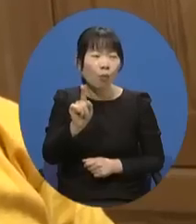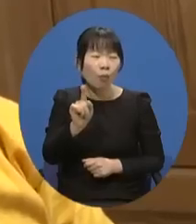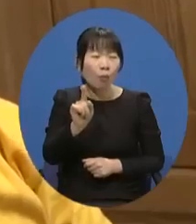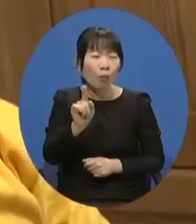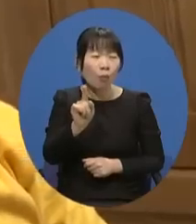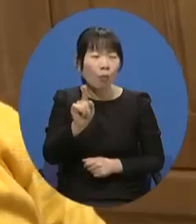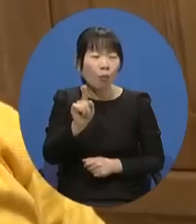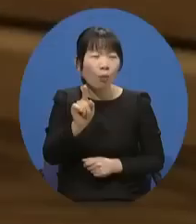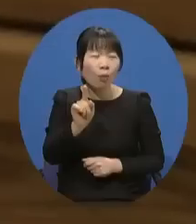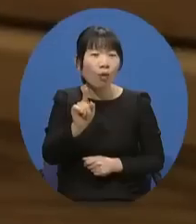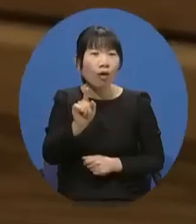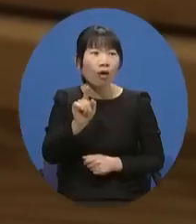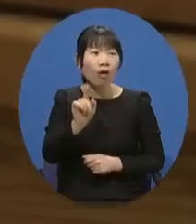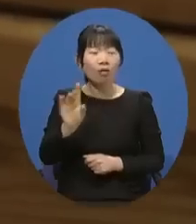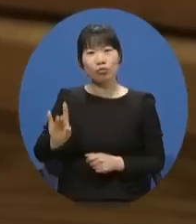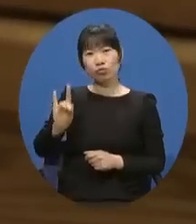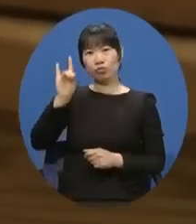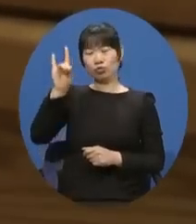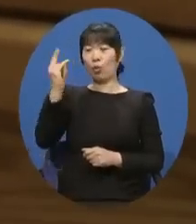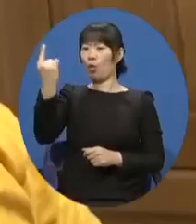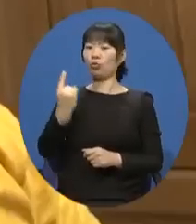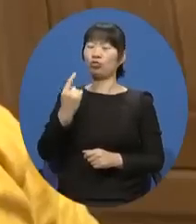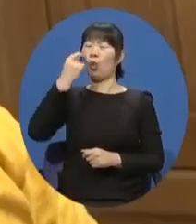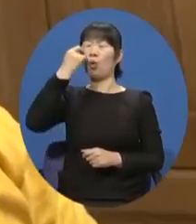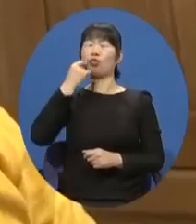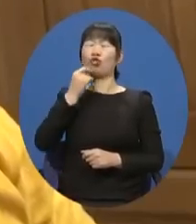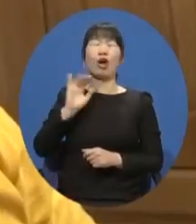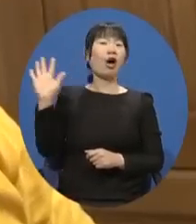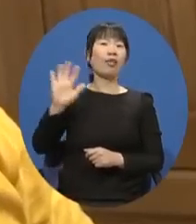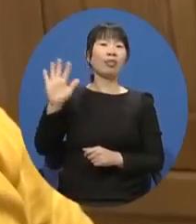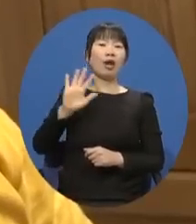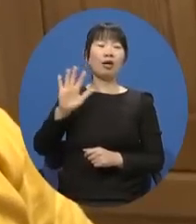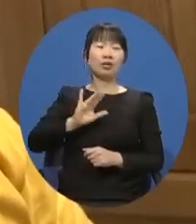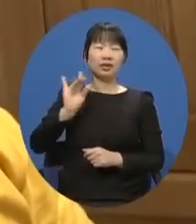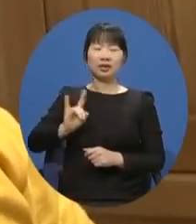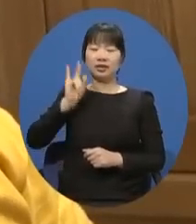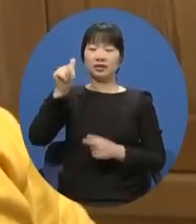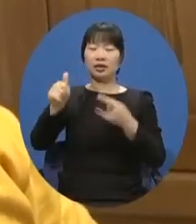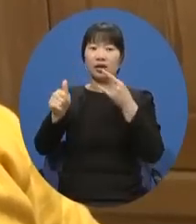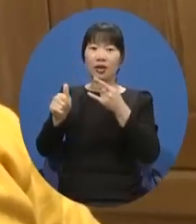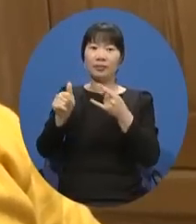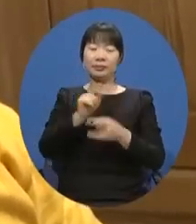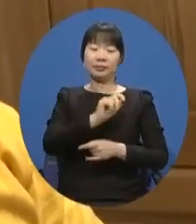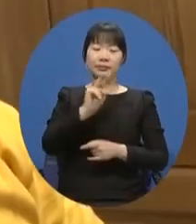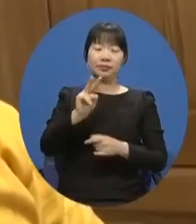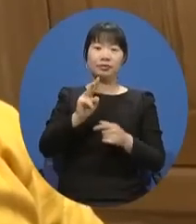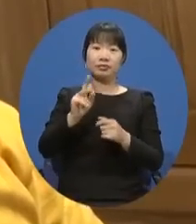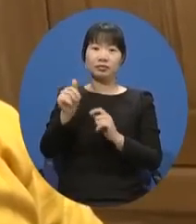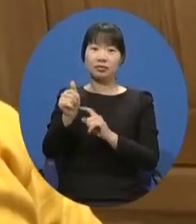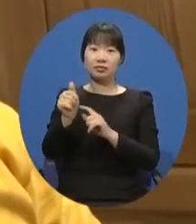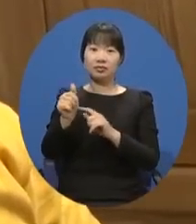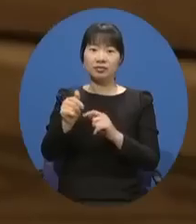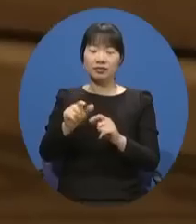기린 와도 안 울어. 그러면 기린한테 고야가 맘아 줄 수 있어?